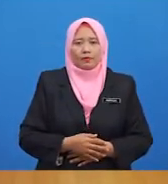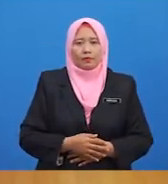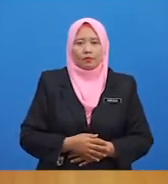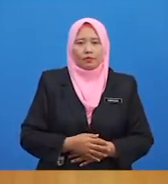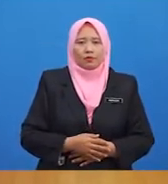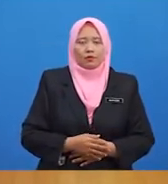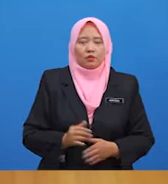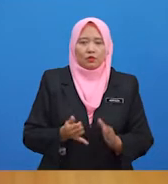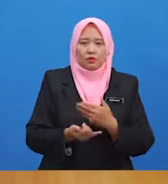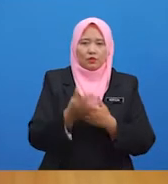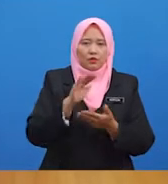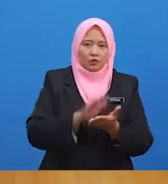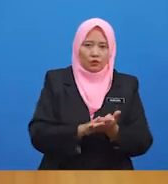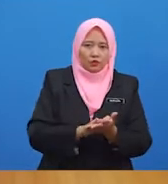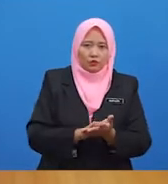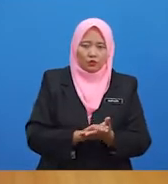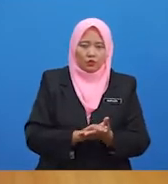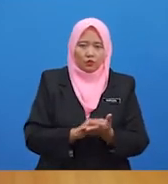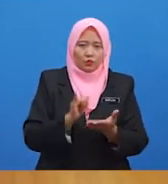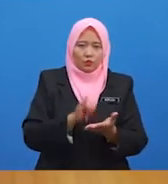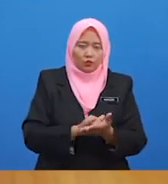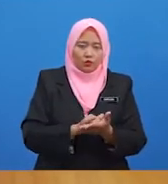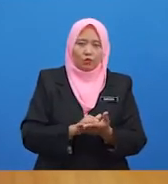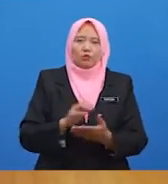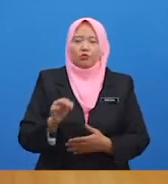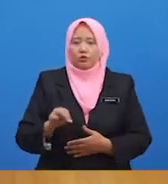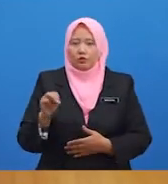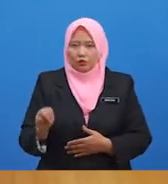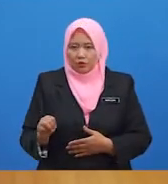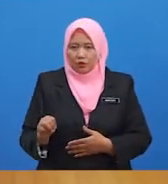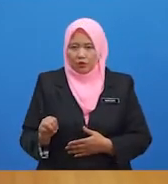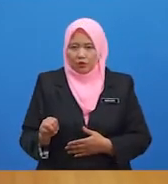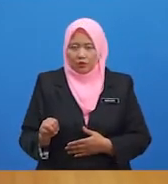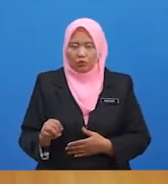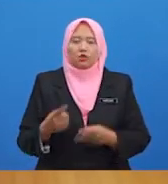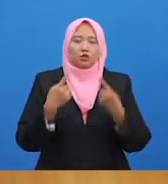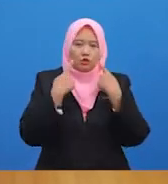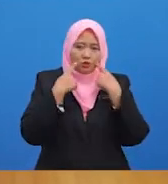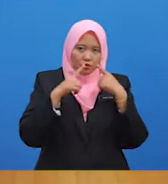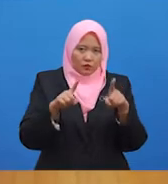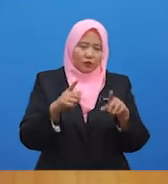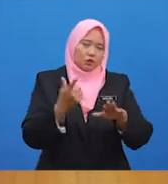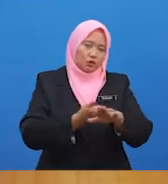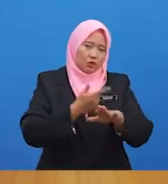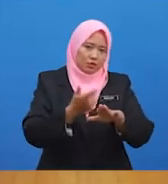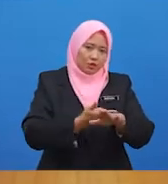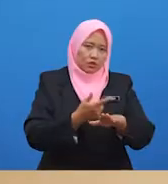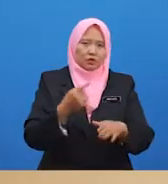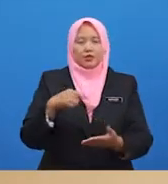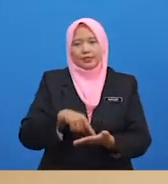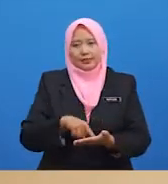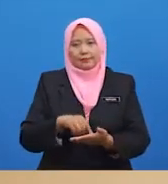Justeru, cikgu ingin mengajak murid-murid untuk cuba menjawab latihan pengukuhan yang telah cikgu sediakan.